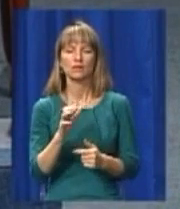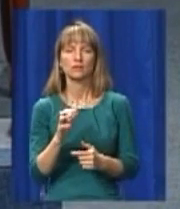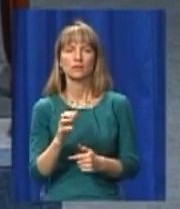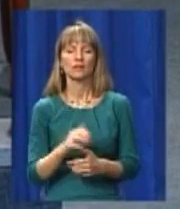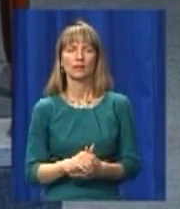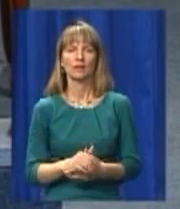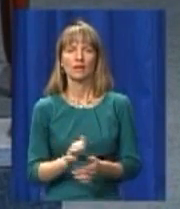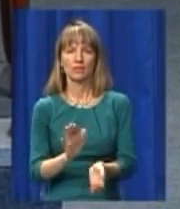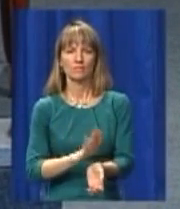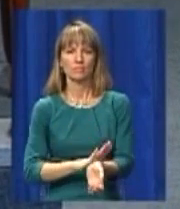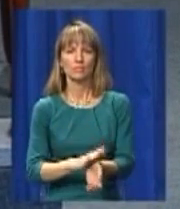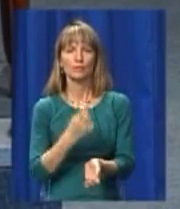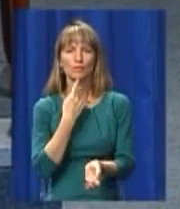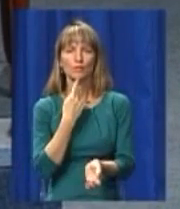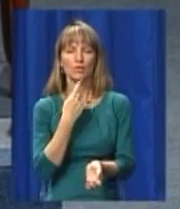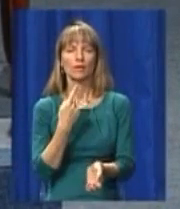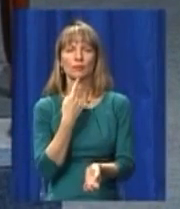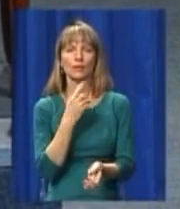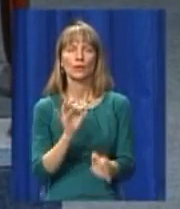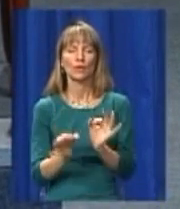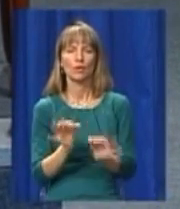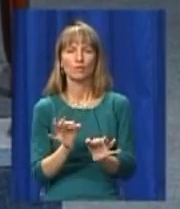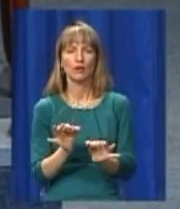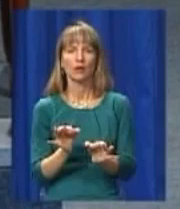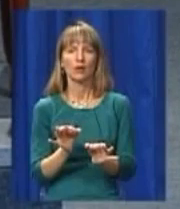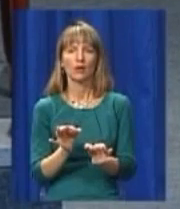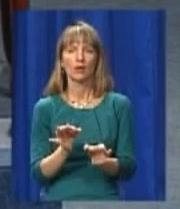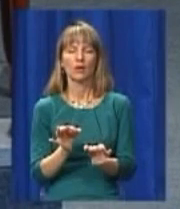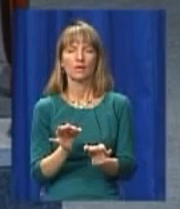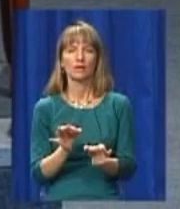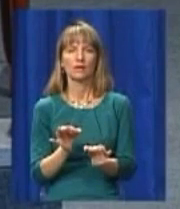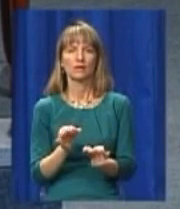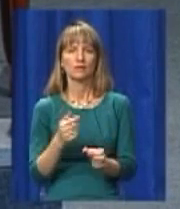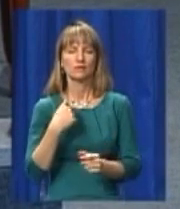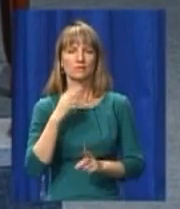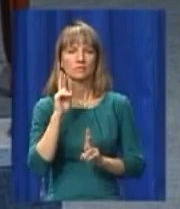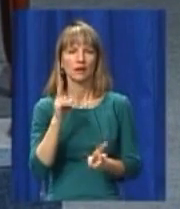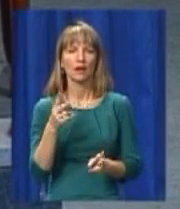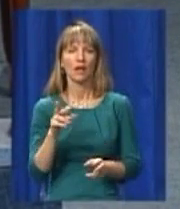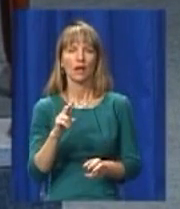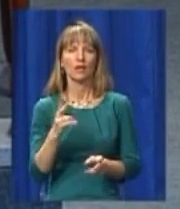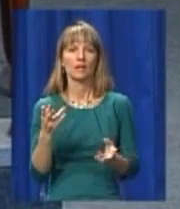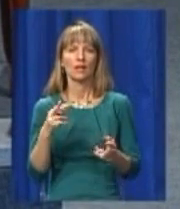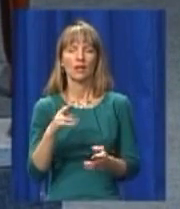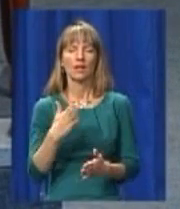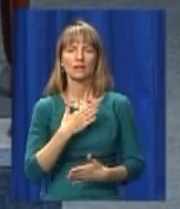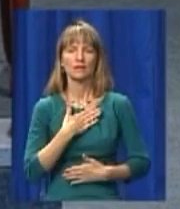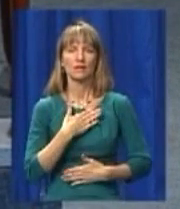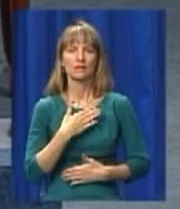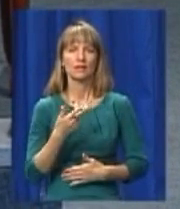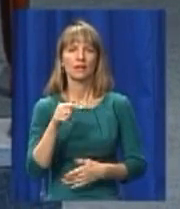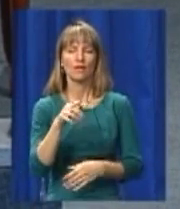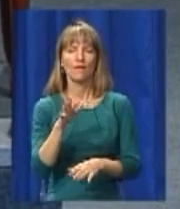хуже. И я такая пробую, ну вроде нормально, давай его под воду. А оно, ну я не знаю, это как для нас, наверное, как в огонь, так для него в